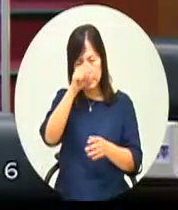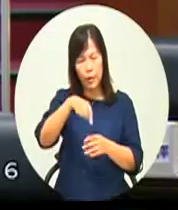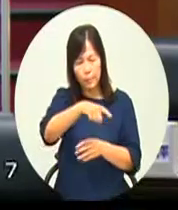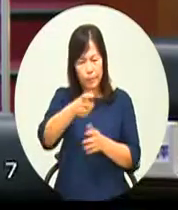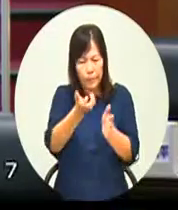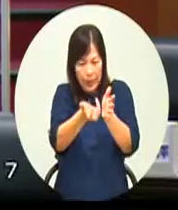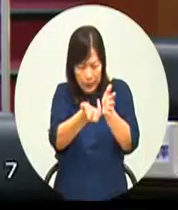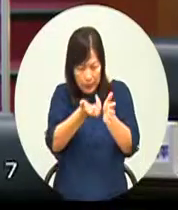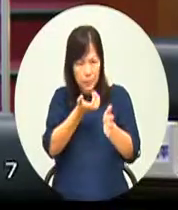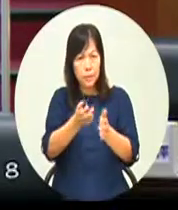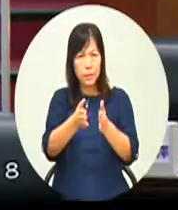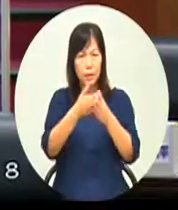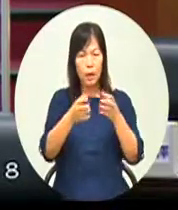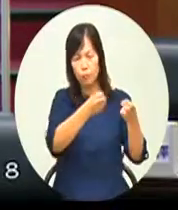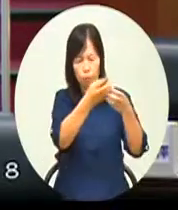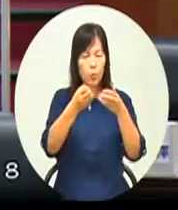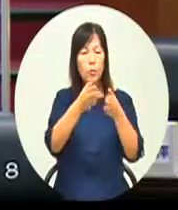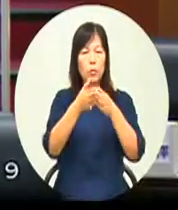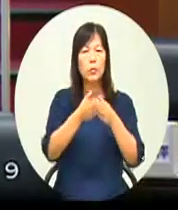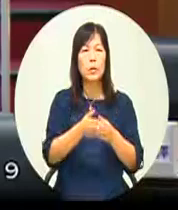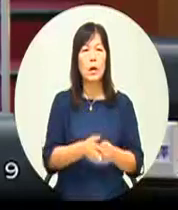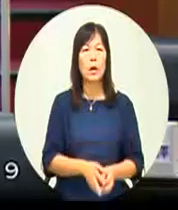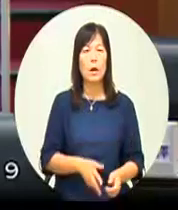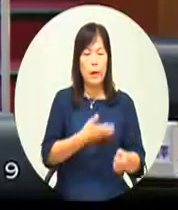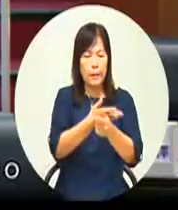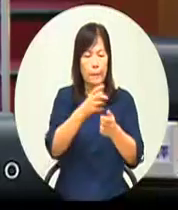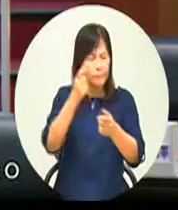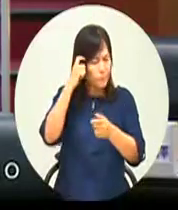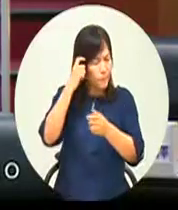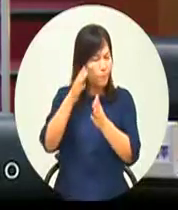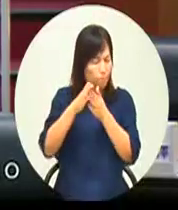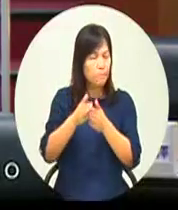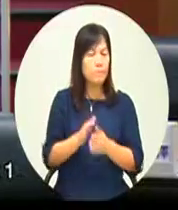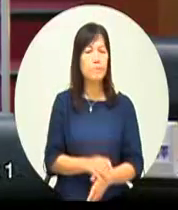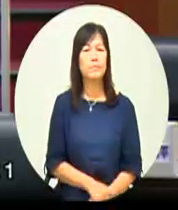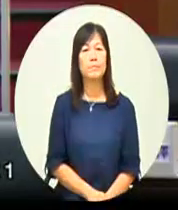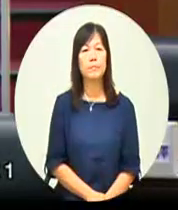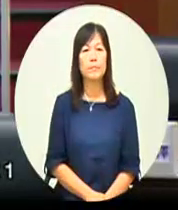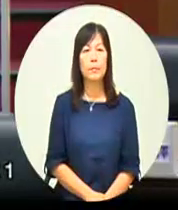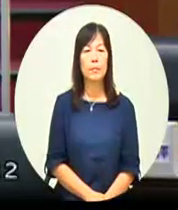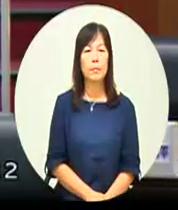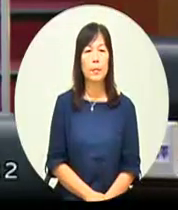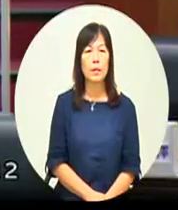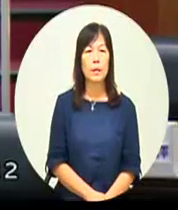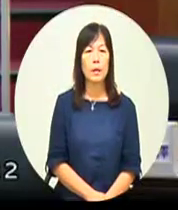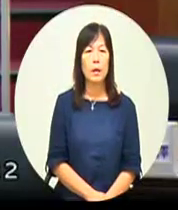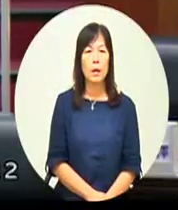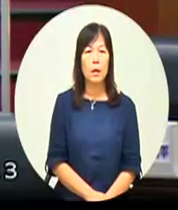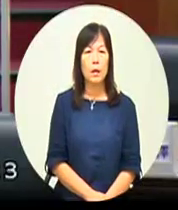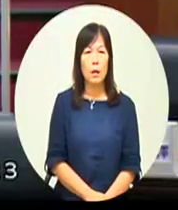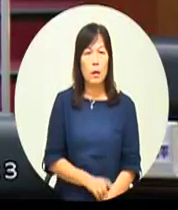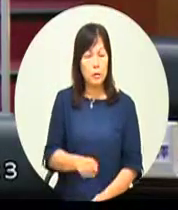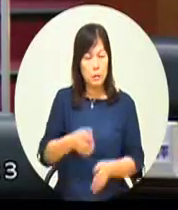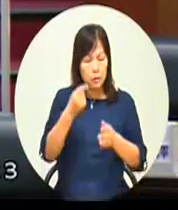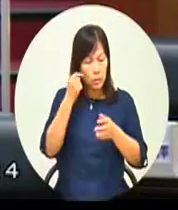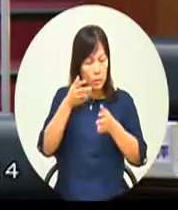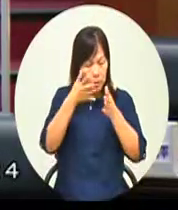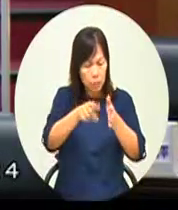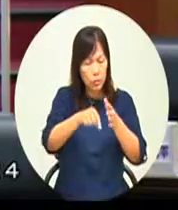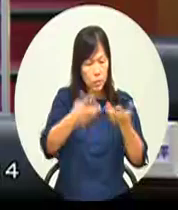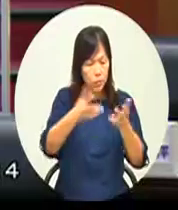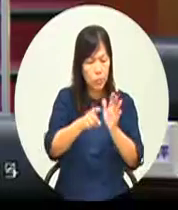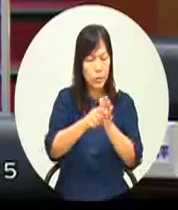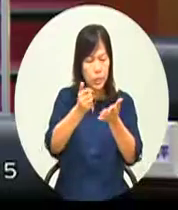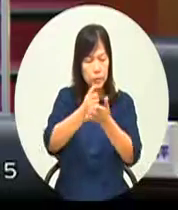先来讨论一下，让事先考量进去哈。那是不是先就这个部分，请局长答复